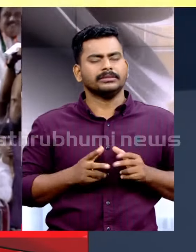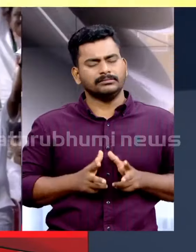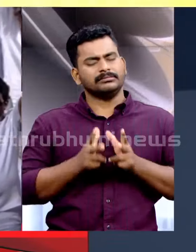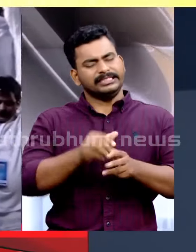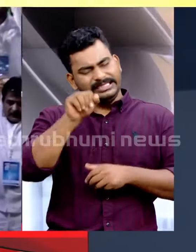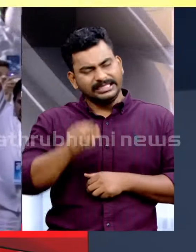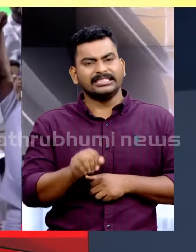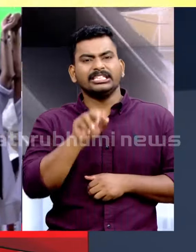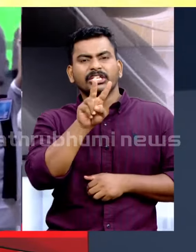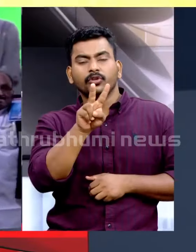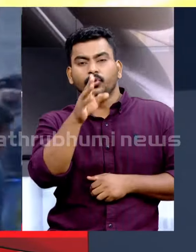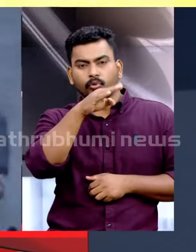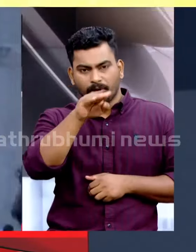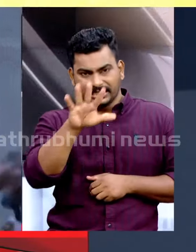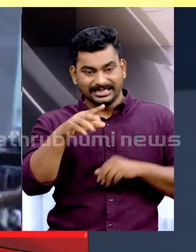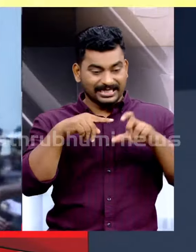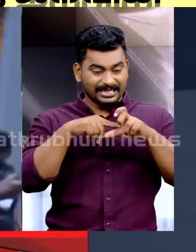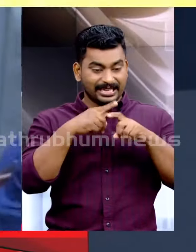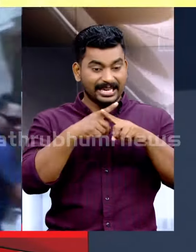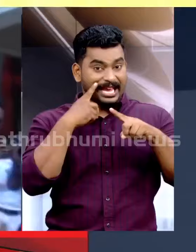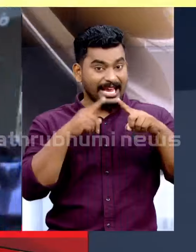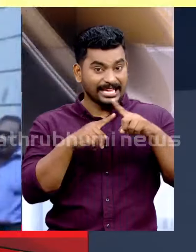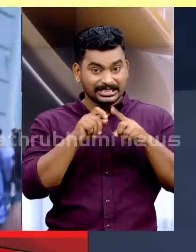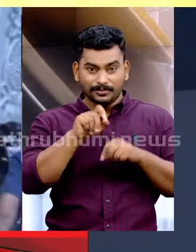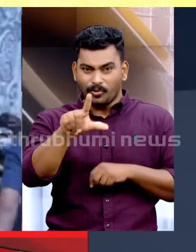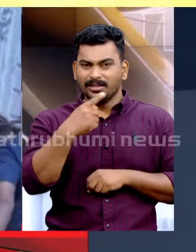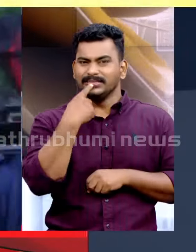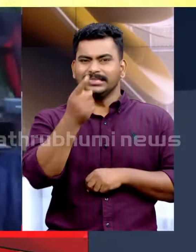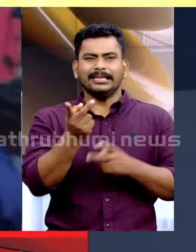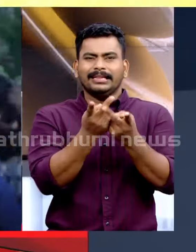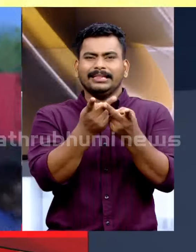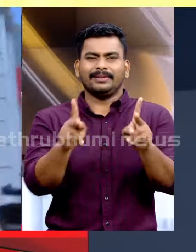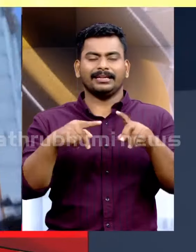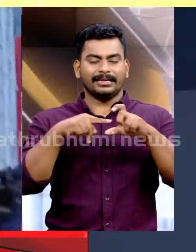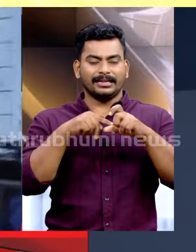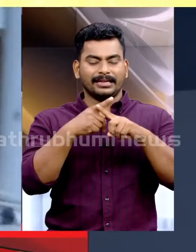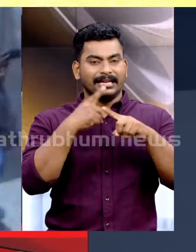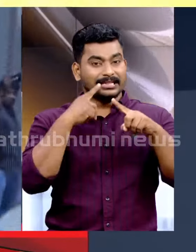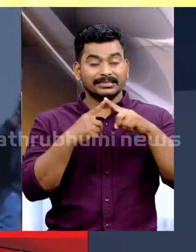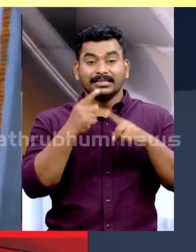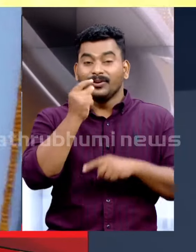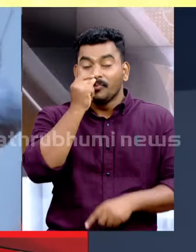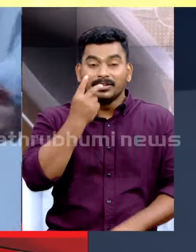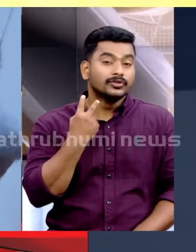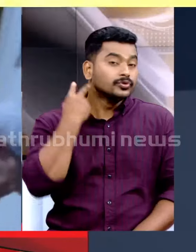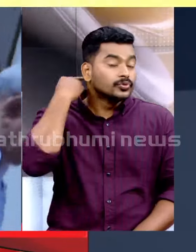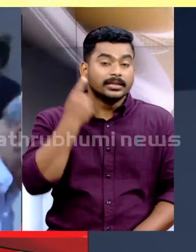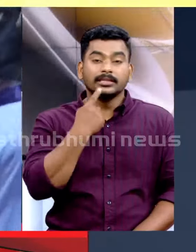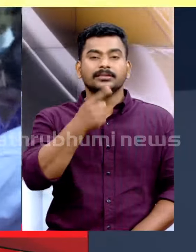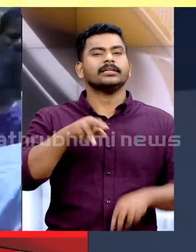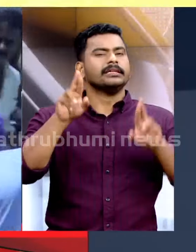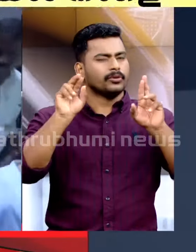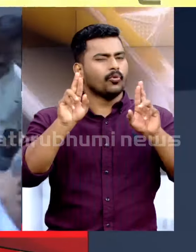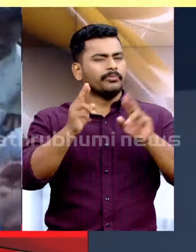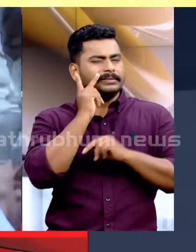മുന്നണി എക്സിറ്റ് പോൾ പറഞ്ഞ പോലെ അല്ല കാര്യങ്ങൾ എന്ന് സോണിയ ഗാന്ധിയുടെ പ്രതീക്ഷ well we are very hopeful that our results are